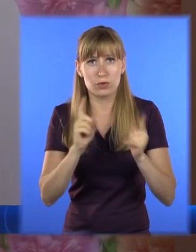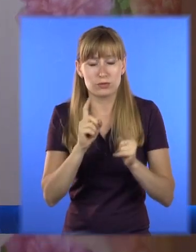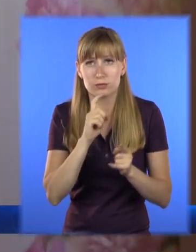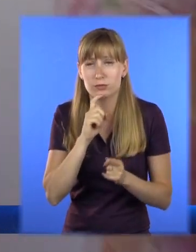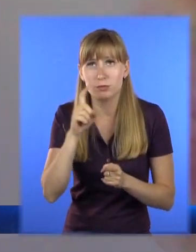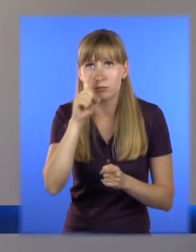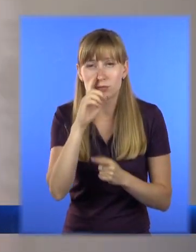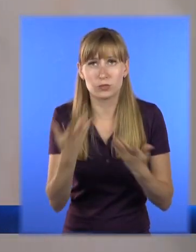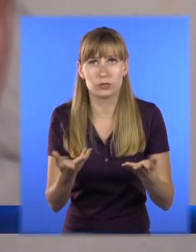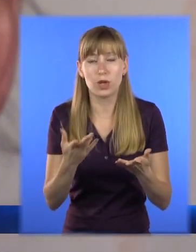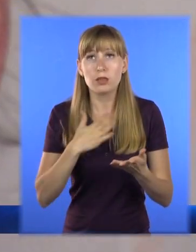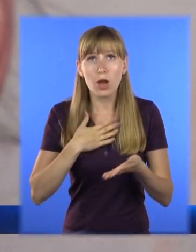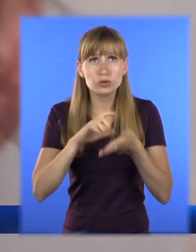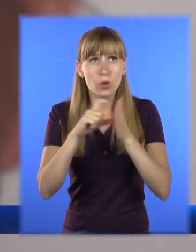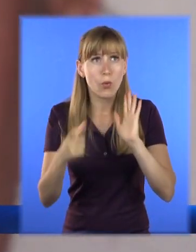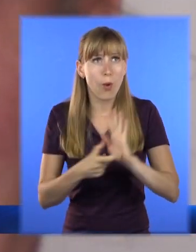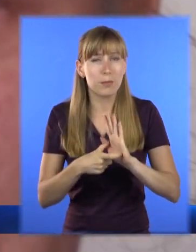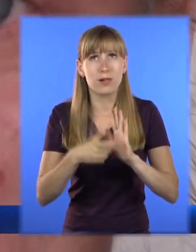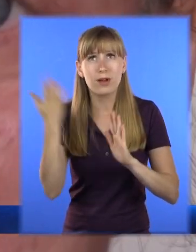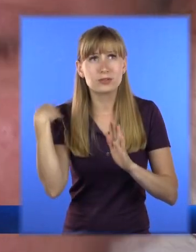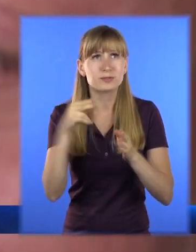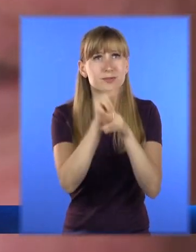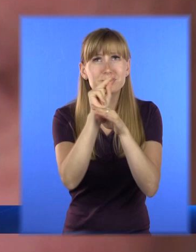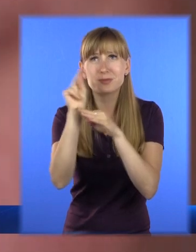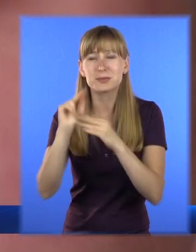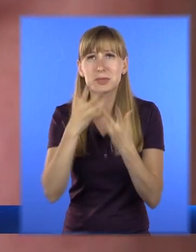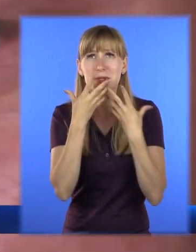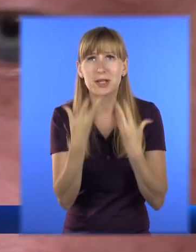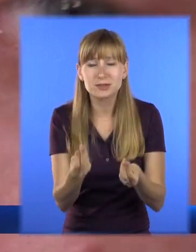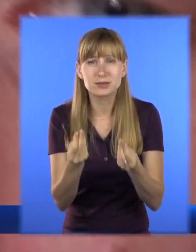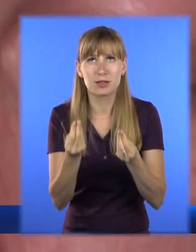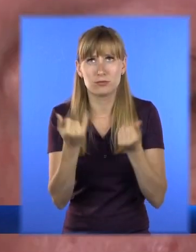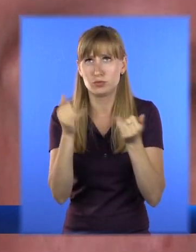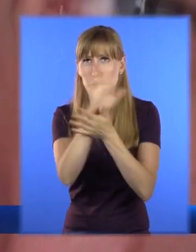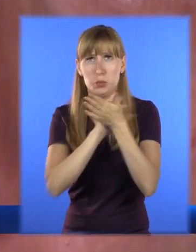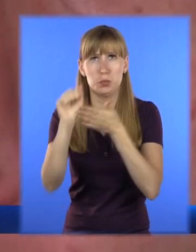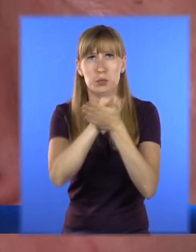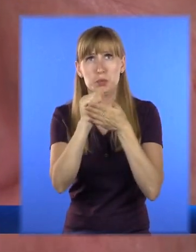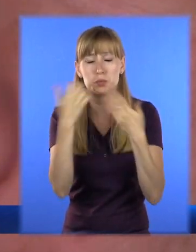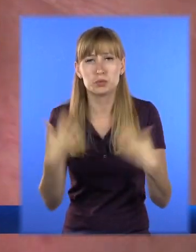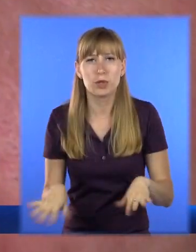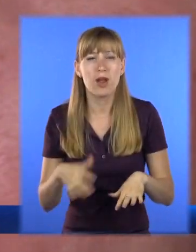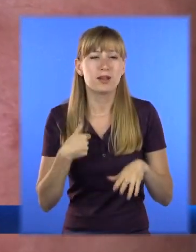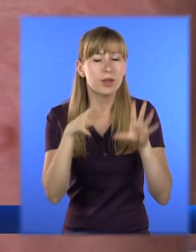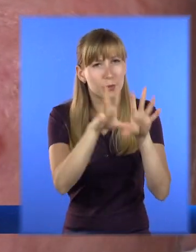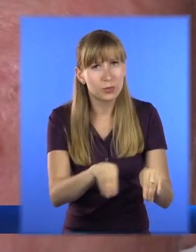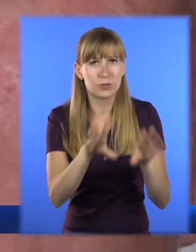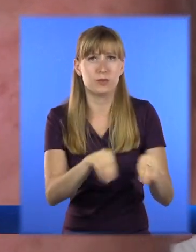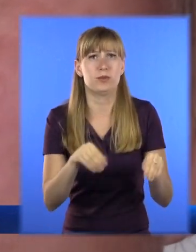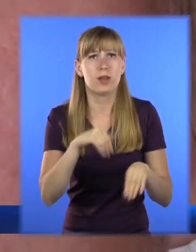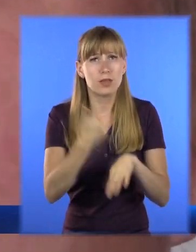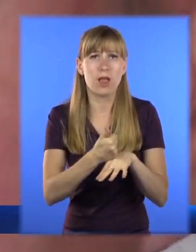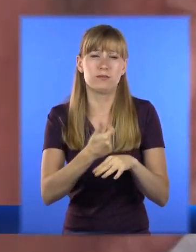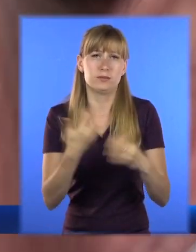случилося з нашою кімнатою? Ми вже так старалися. Я говорю, діти, я говорю, головне, що ми всі живі і здорові, тому